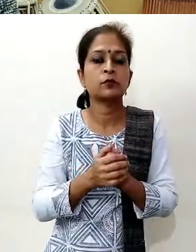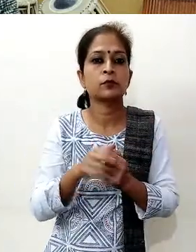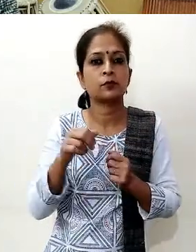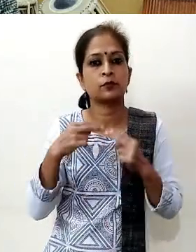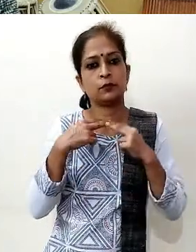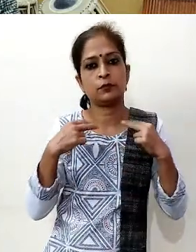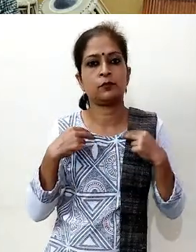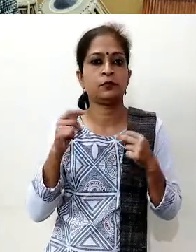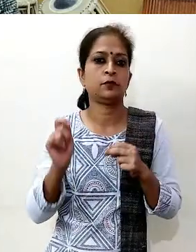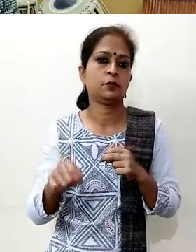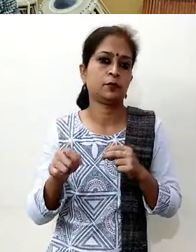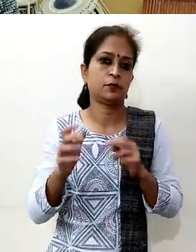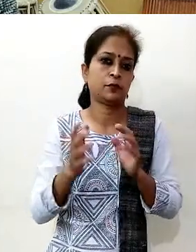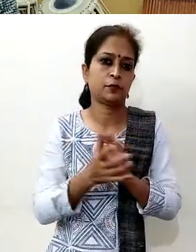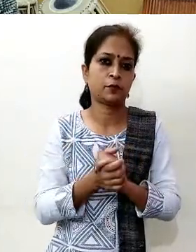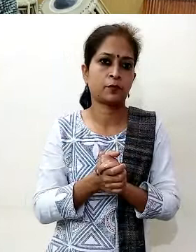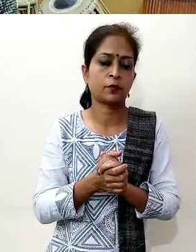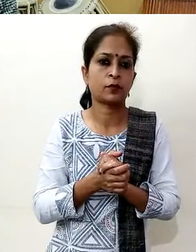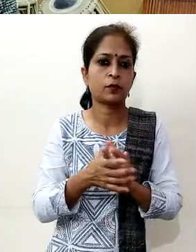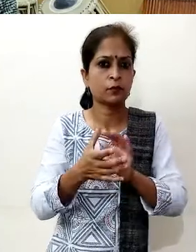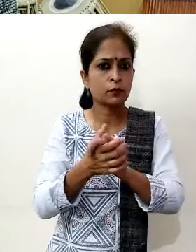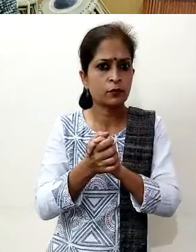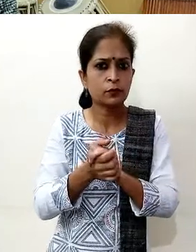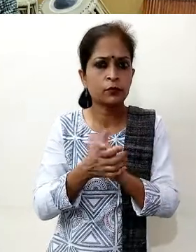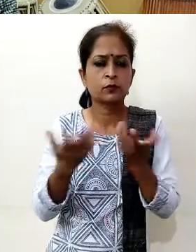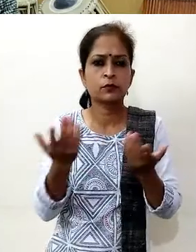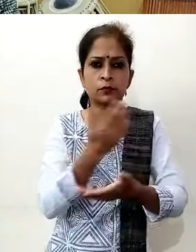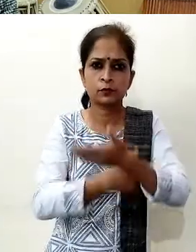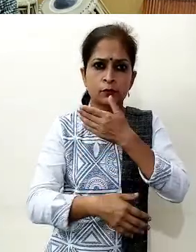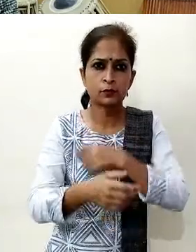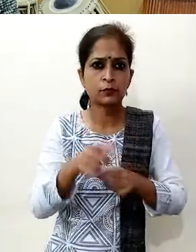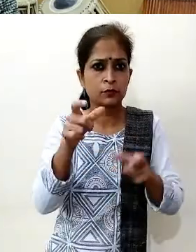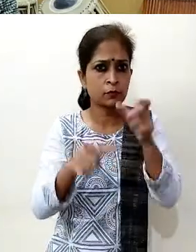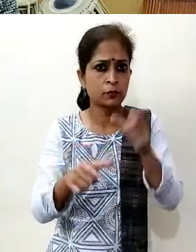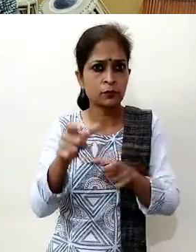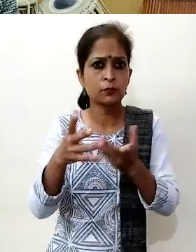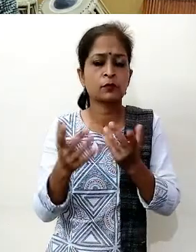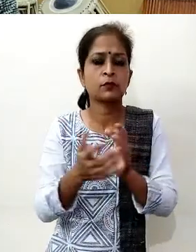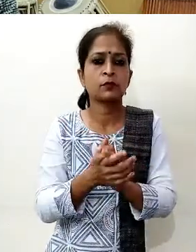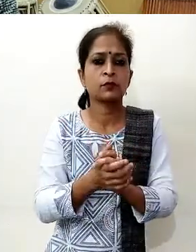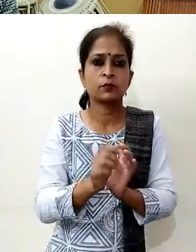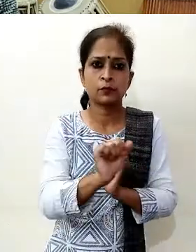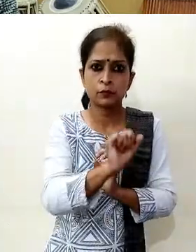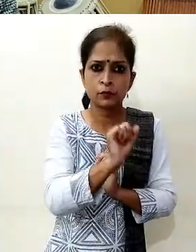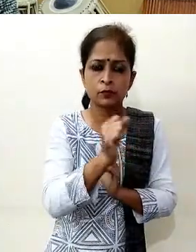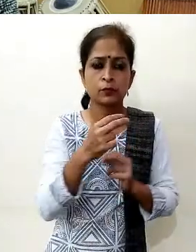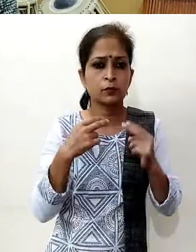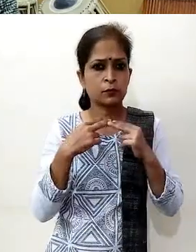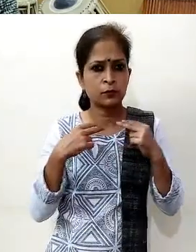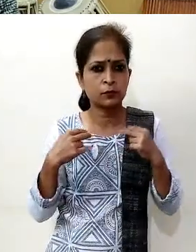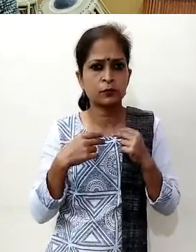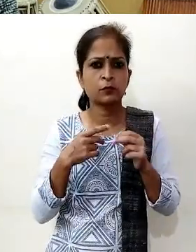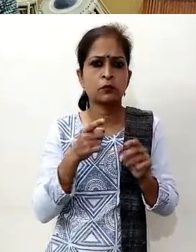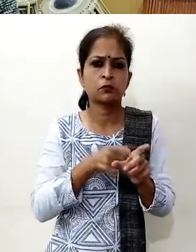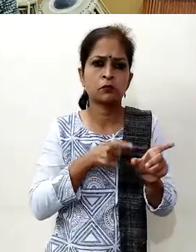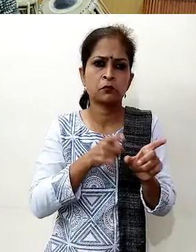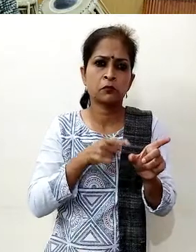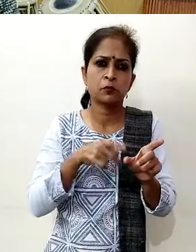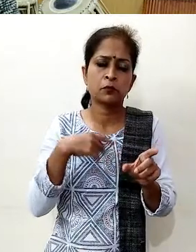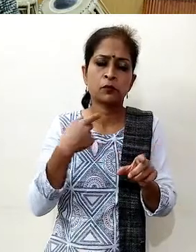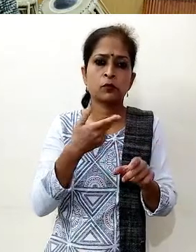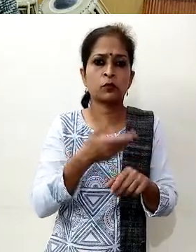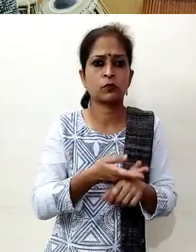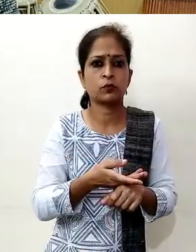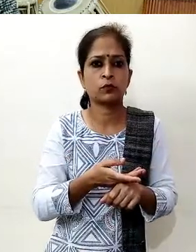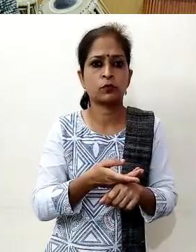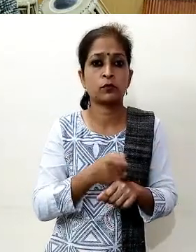की। दोस्तों, दिव्यांगजनों के लिए कानून बनाने में हमें सालों का समय लग गया, पर